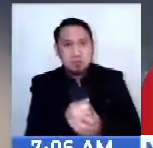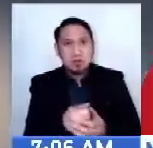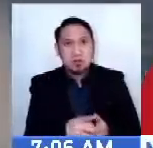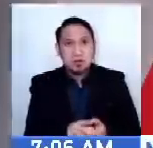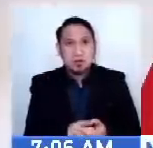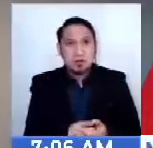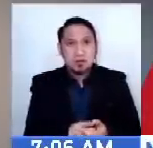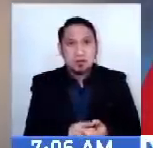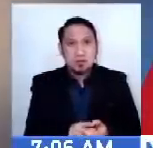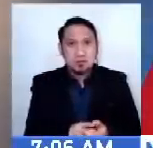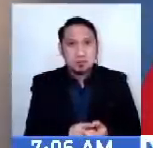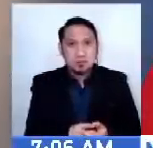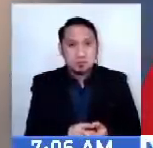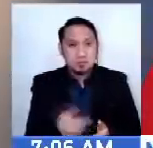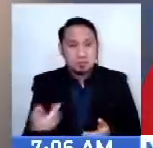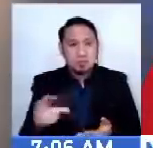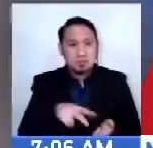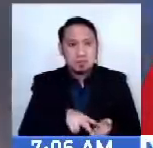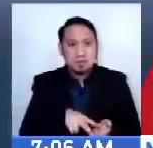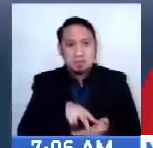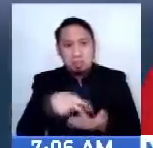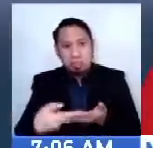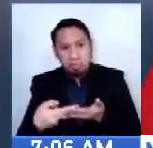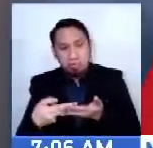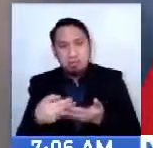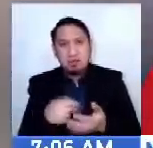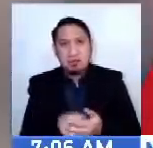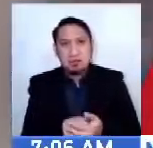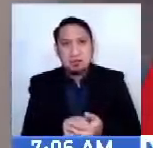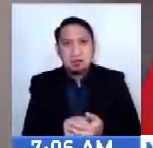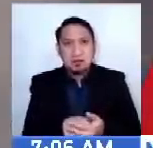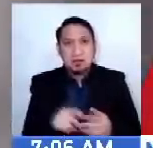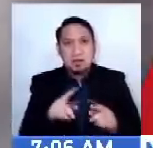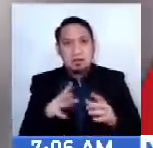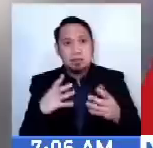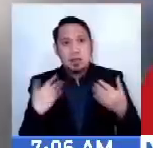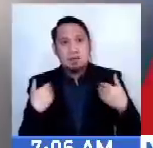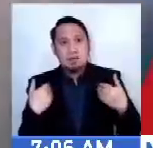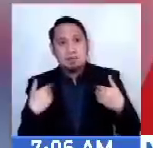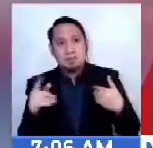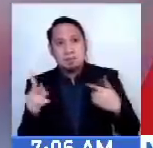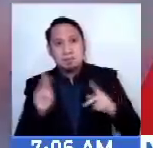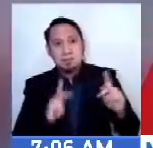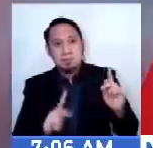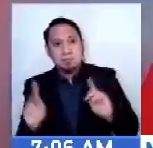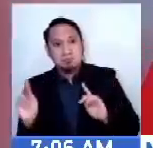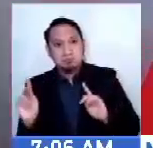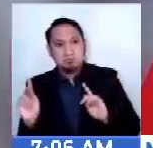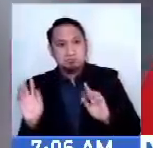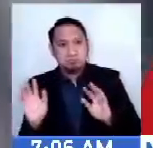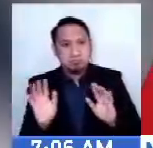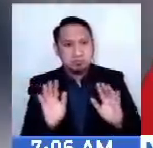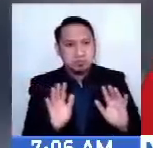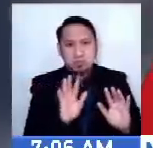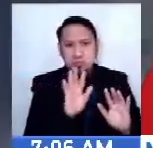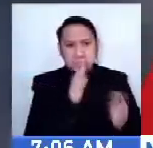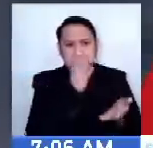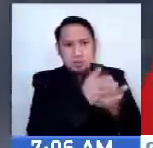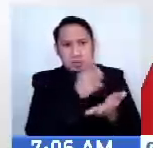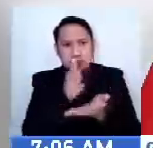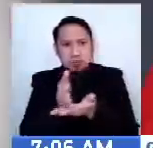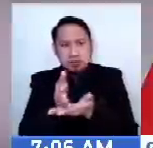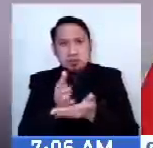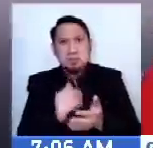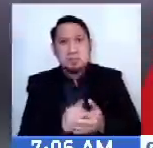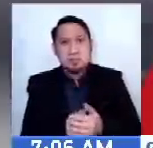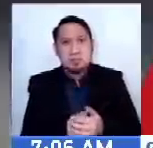kalsada, pero agad ding nakatayo. May lumapit din mga bystander at inawat ang lalaki at matanda. Hinampas naman ang matanda ng kanyang helmet